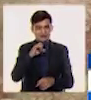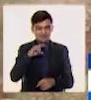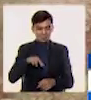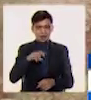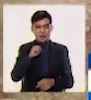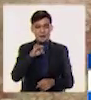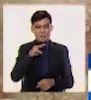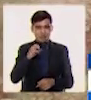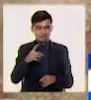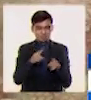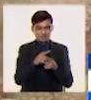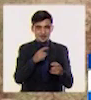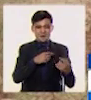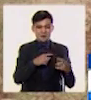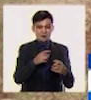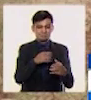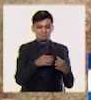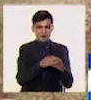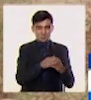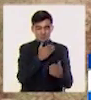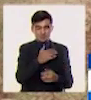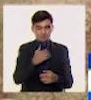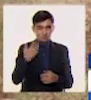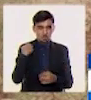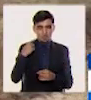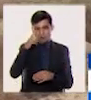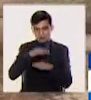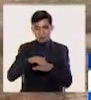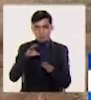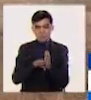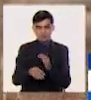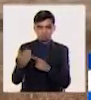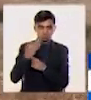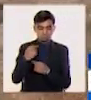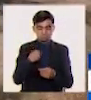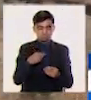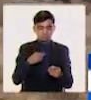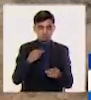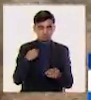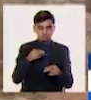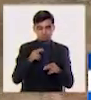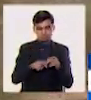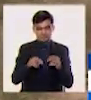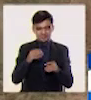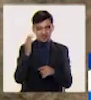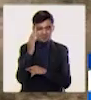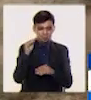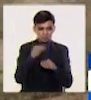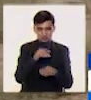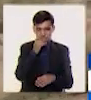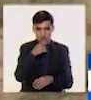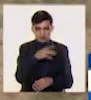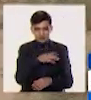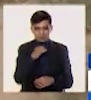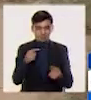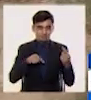барсақ, ол басшылық біз әкімшіліктің рұқсатынсыз еге алмаймыз дейді. Түркістанның жер қатынастары бөлімі меншік иесіне обаста жерді иелік етуге